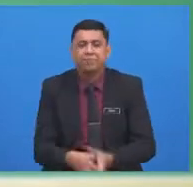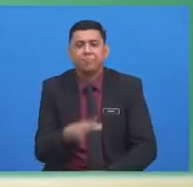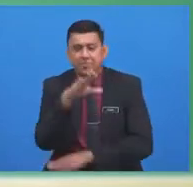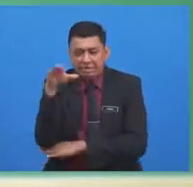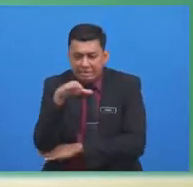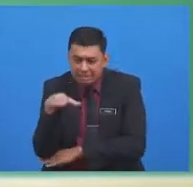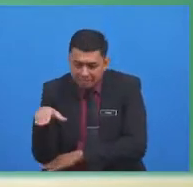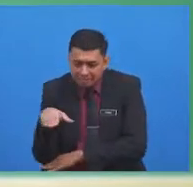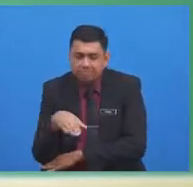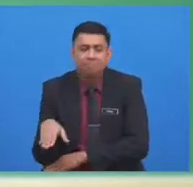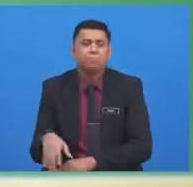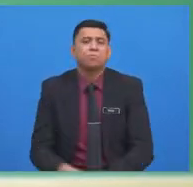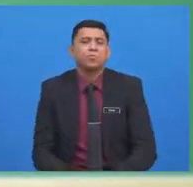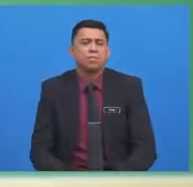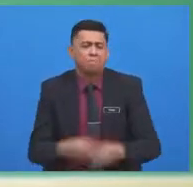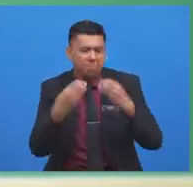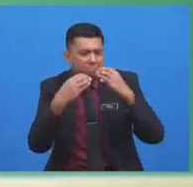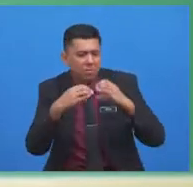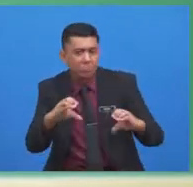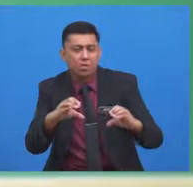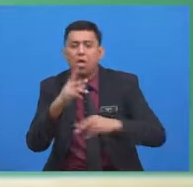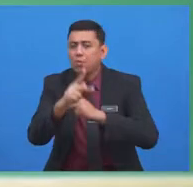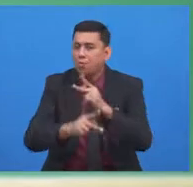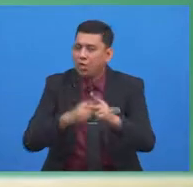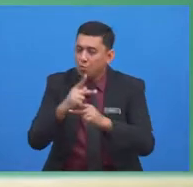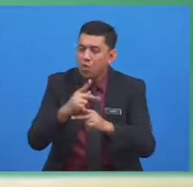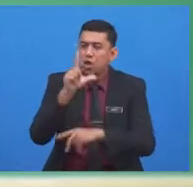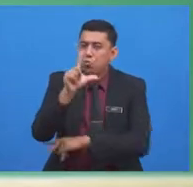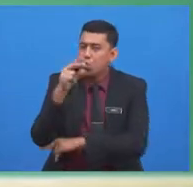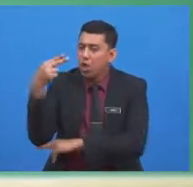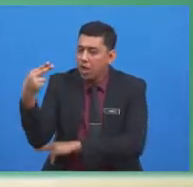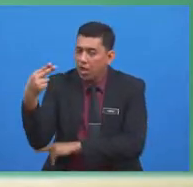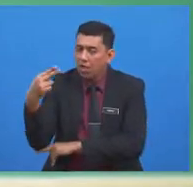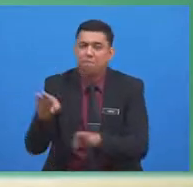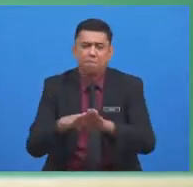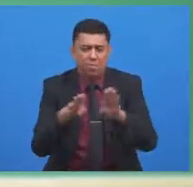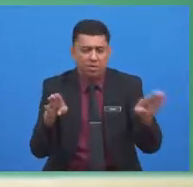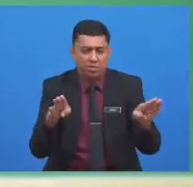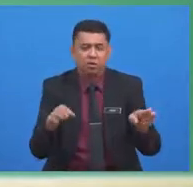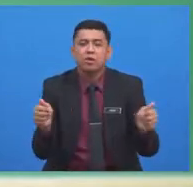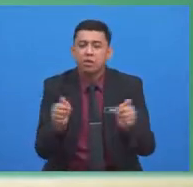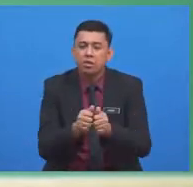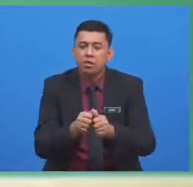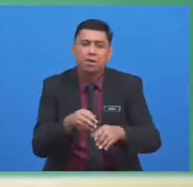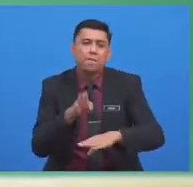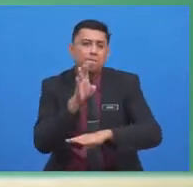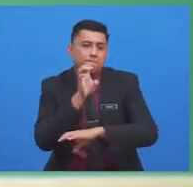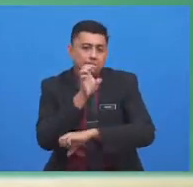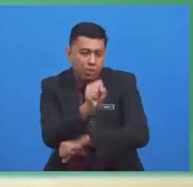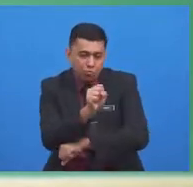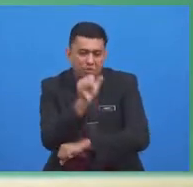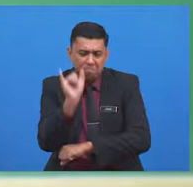rekahan akan mempercepatkan proses luluh hawa berbanding dengan batuan yang tiada